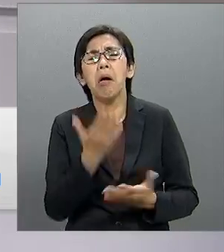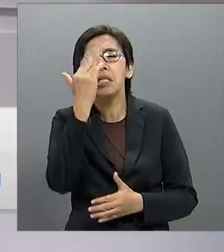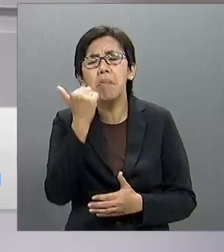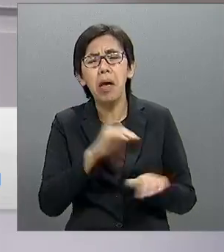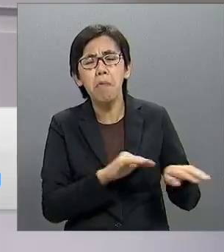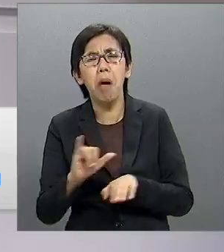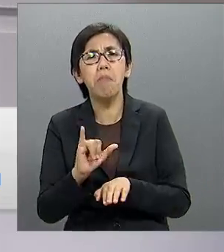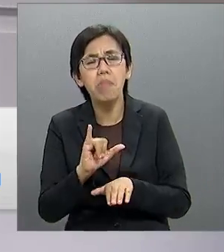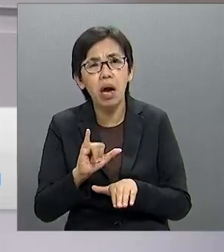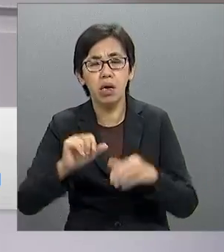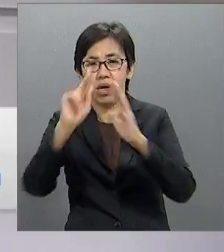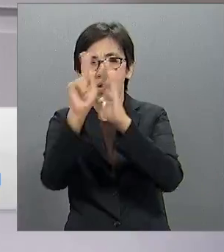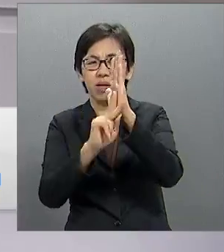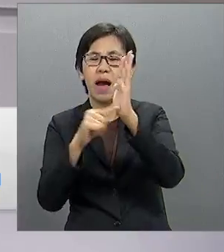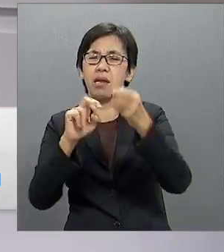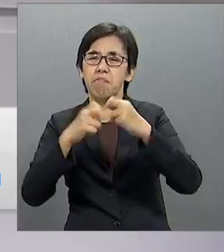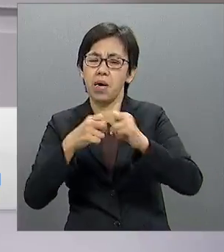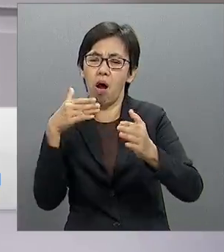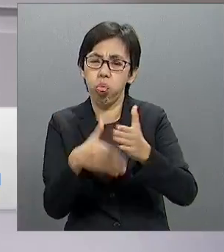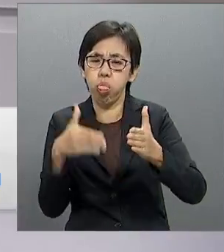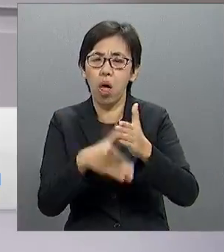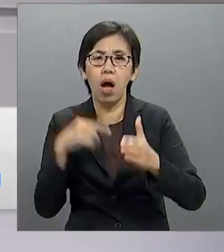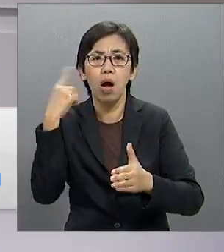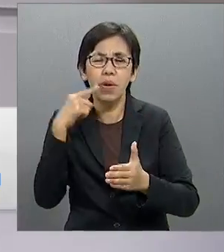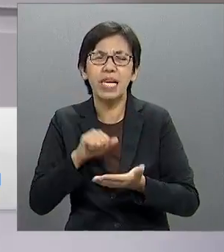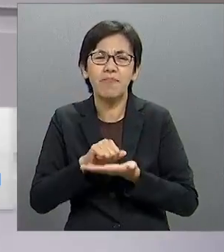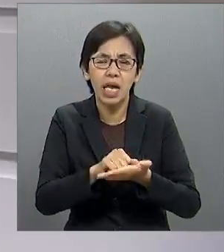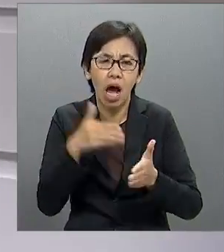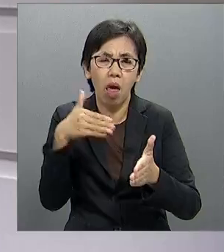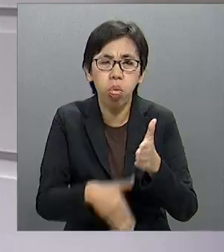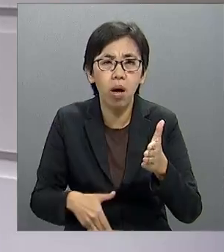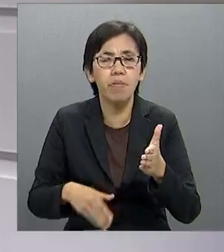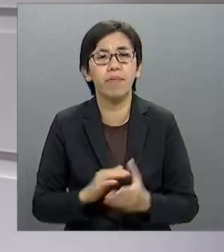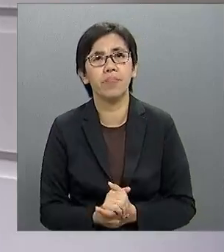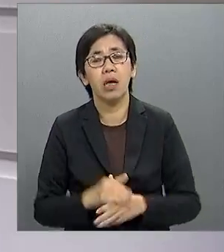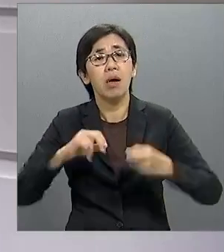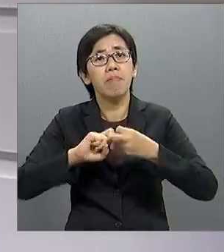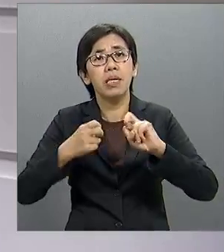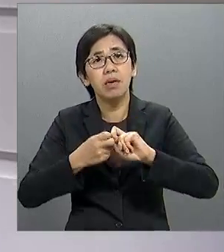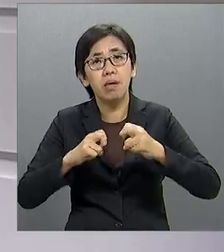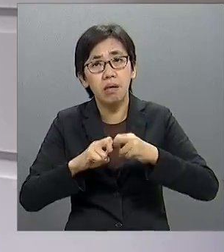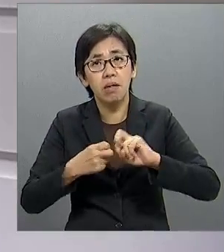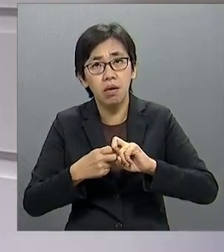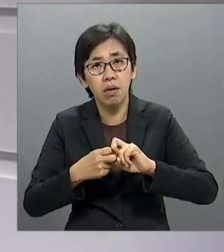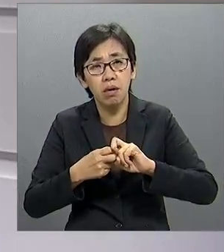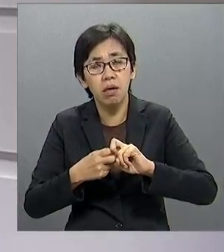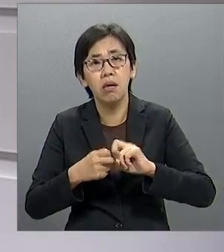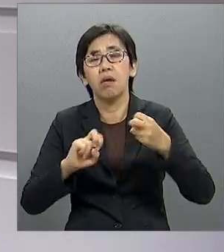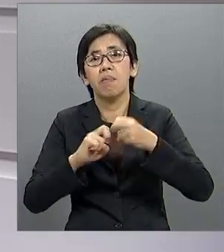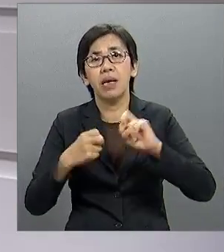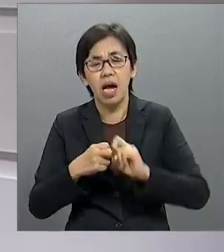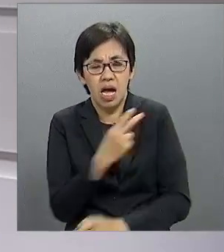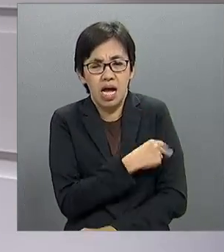อุปสรรคในการทำให้ผู้หญิงเข้าถึงบริการและเป็นอุปสรรคส่วนหนึ่งที่ทำให้แพทย์เนี่ย